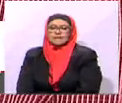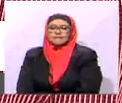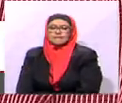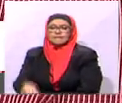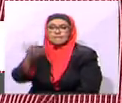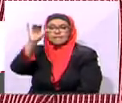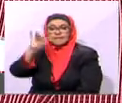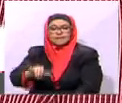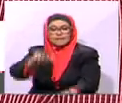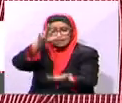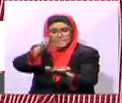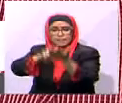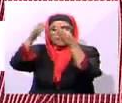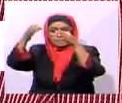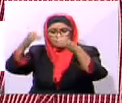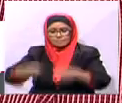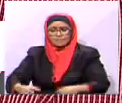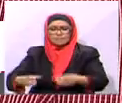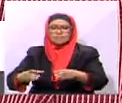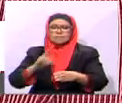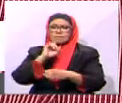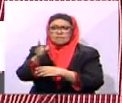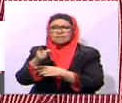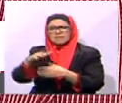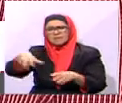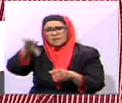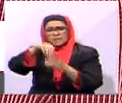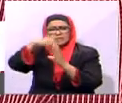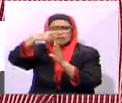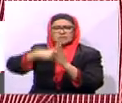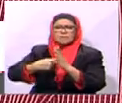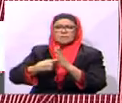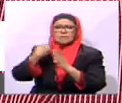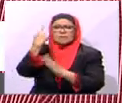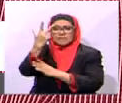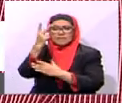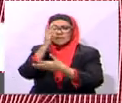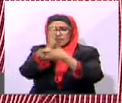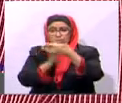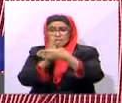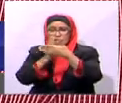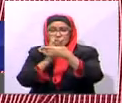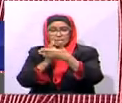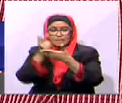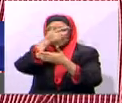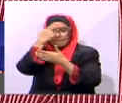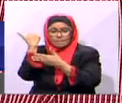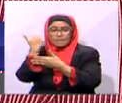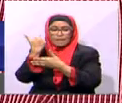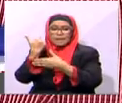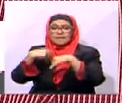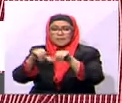Yang muktamad sebenarnya lebih kurang bulan 3, tengah bulan 3, kerana masih